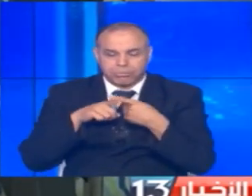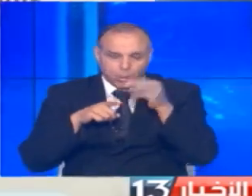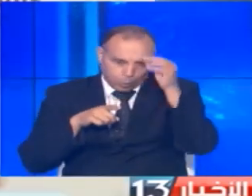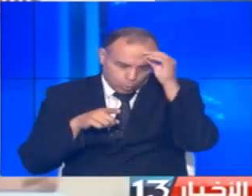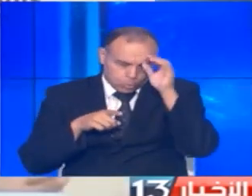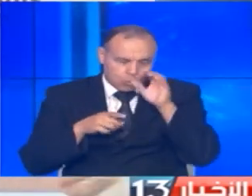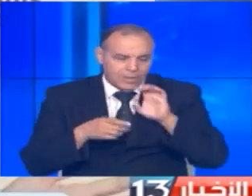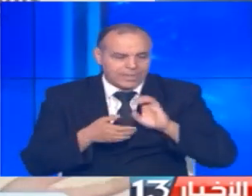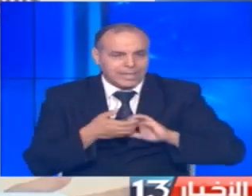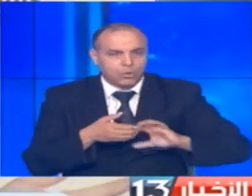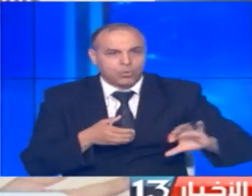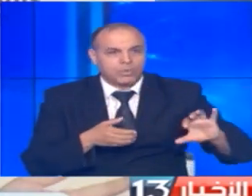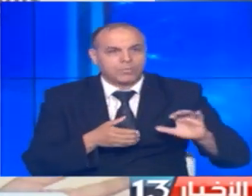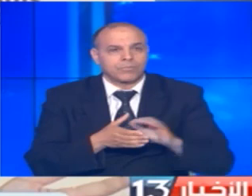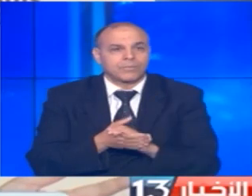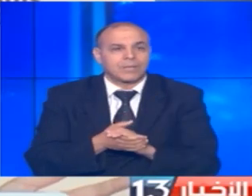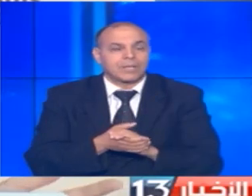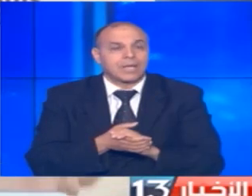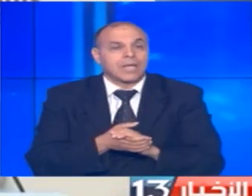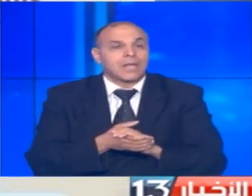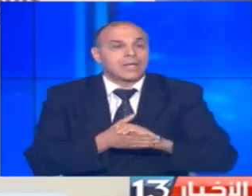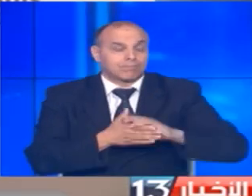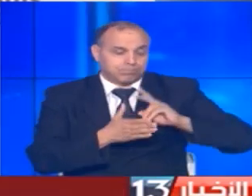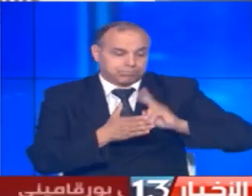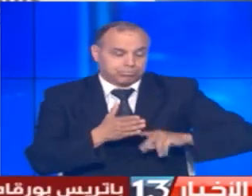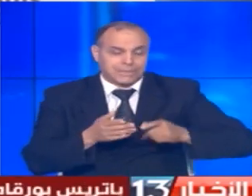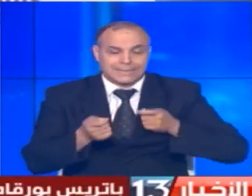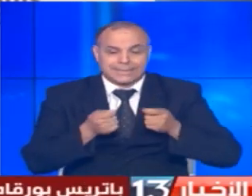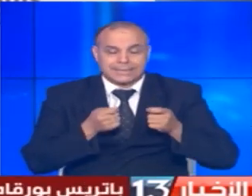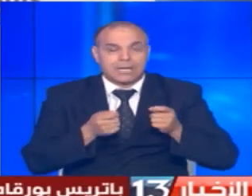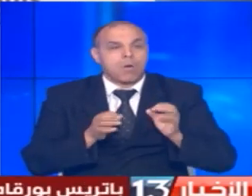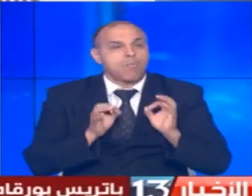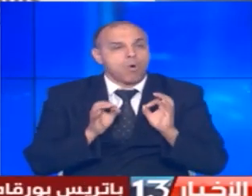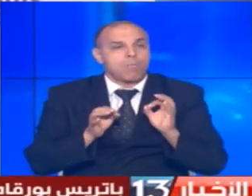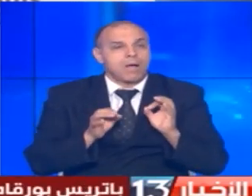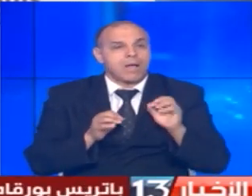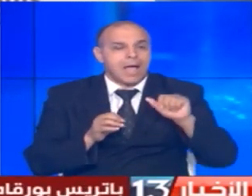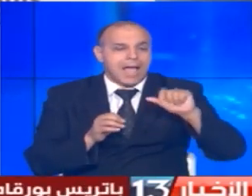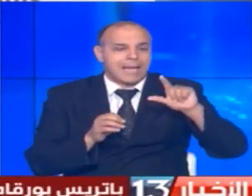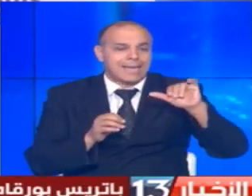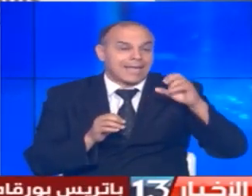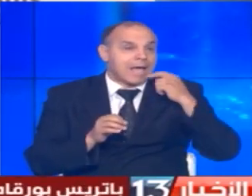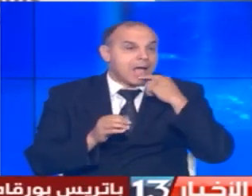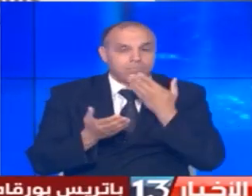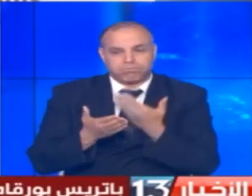الجانبين. الأليكا هو اتفاق تجاري بالأساس، لكن الرهان هنا